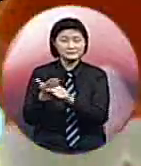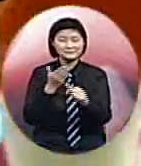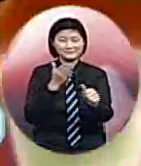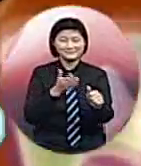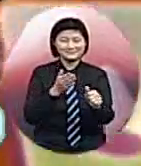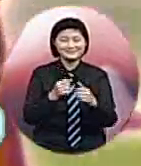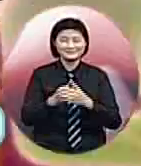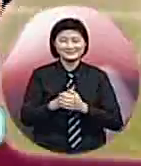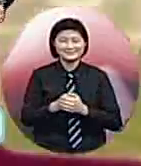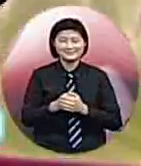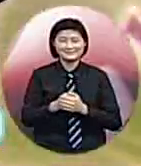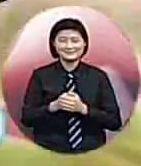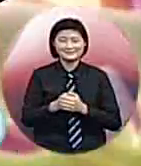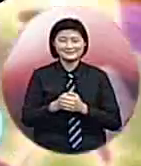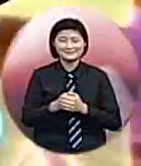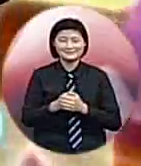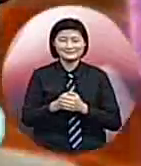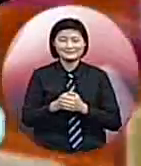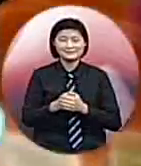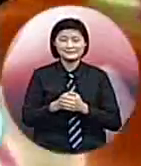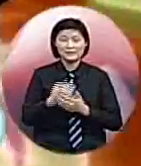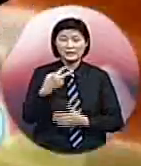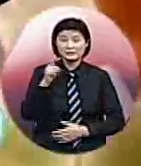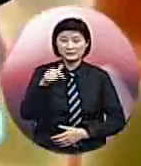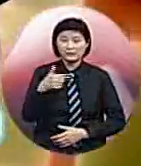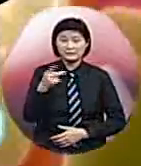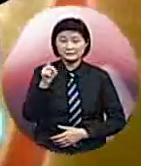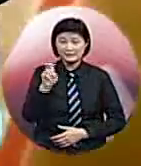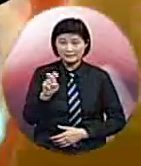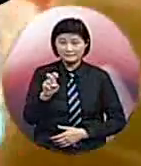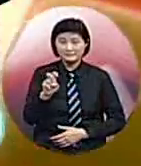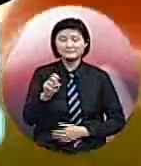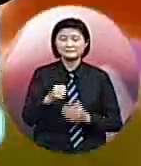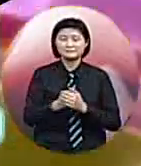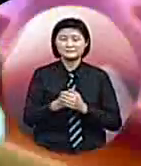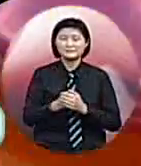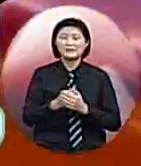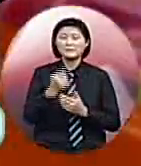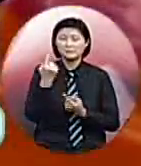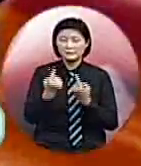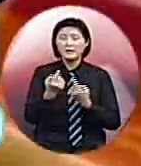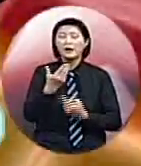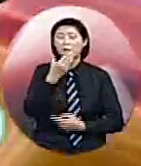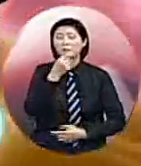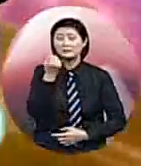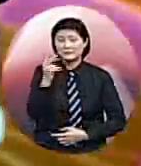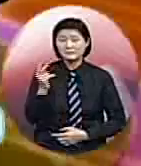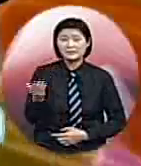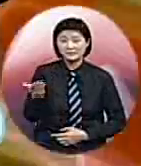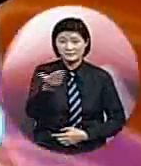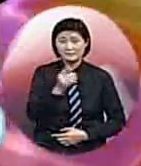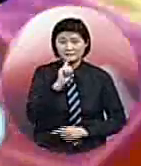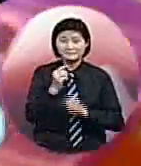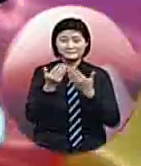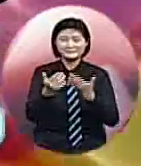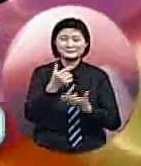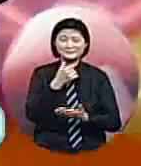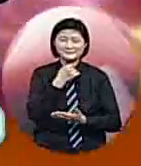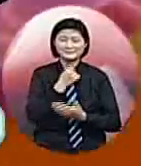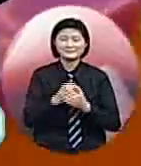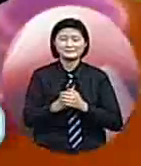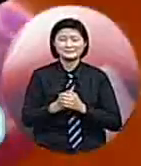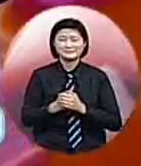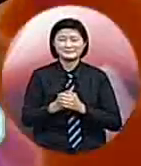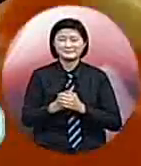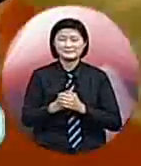더 하세요. 덕담. 덕담. 네, 덕담은 뭐 다른 사람보다 내 복지 TV 예청자 여러분께 한번 드리고 싶습니다. 네, 그러니까요.